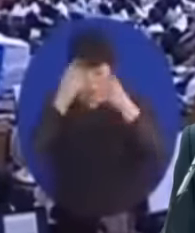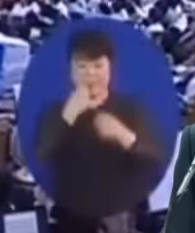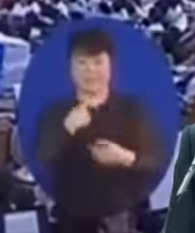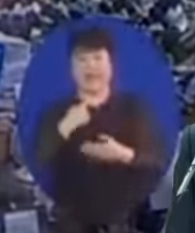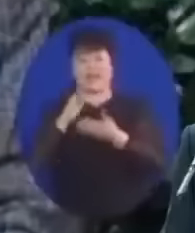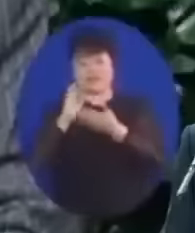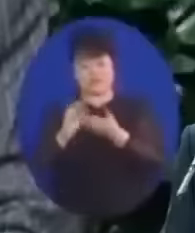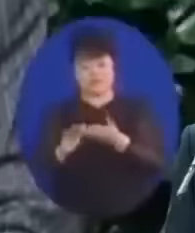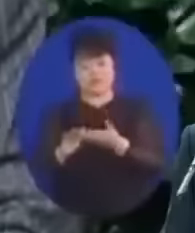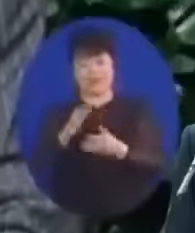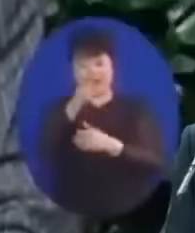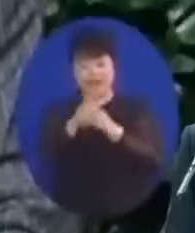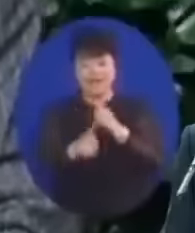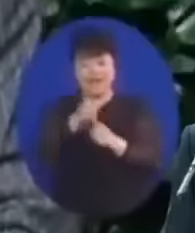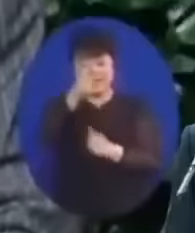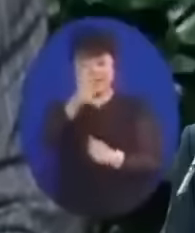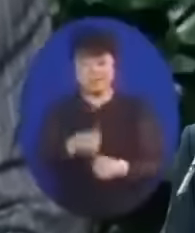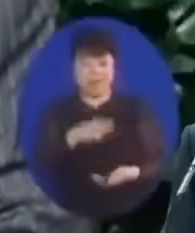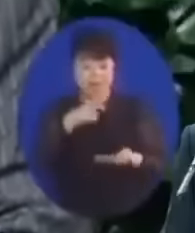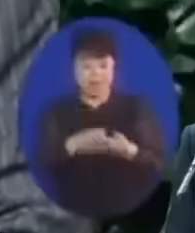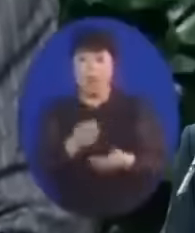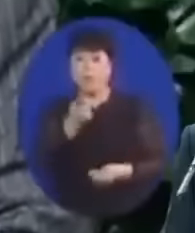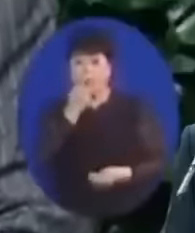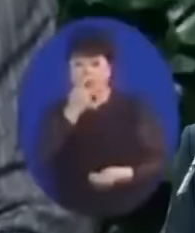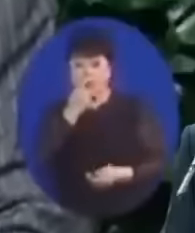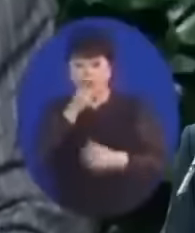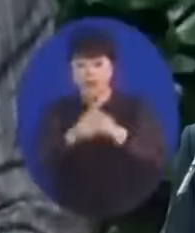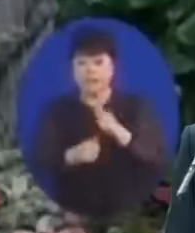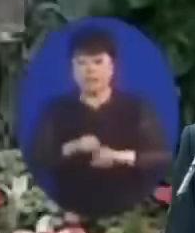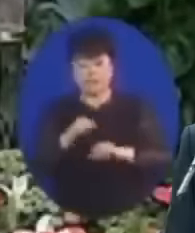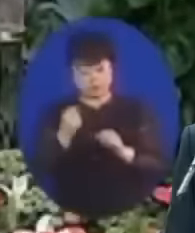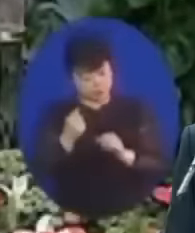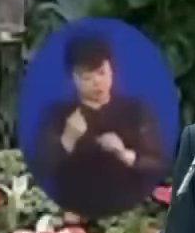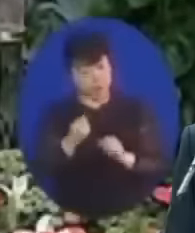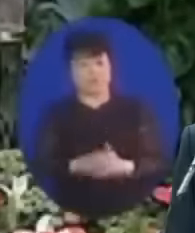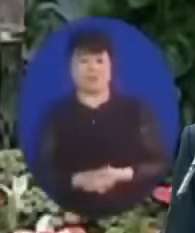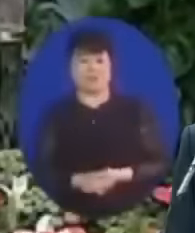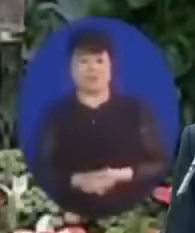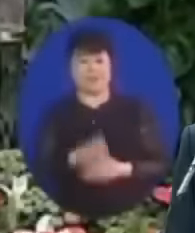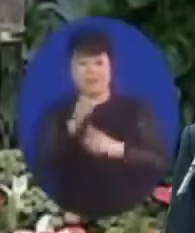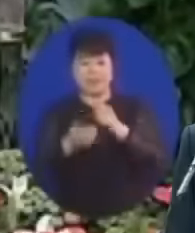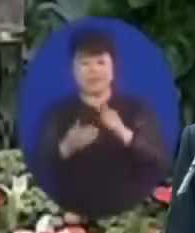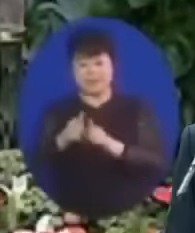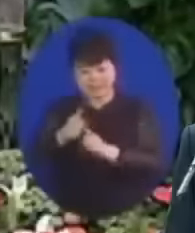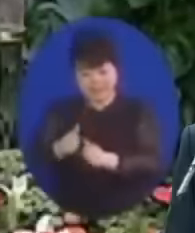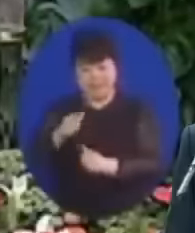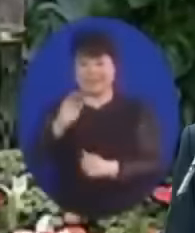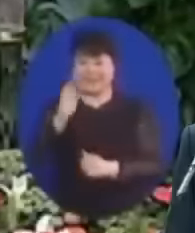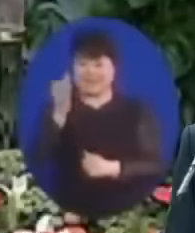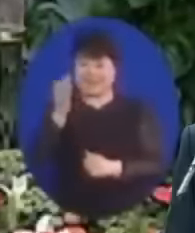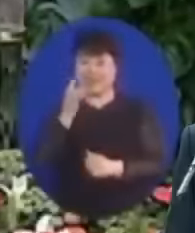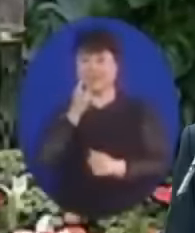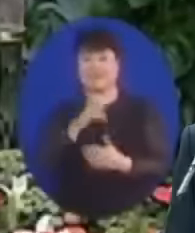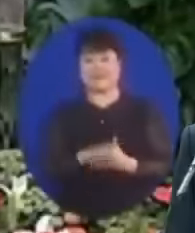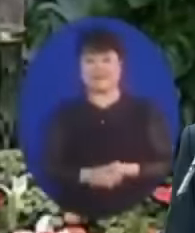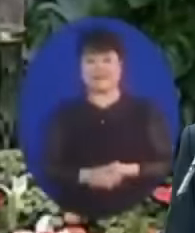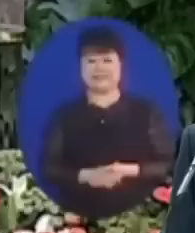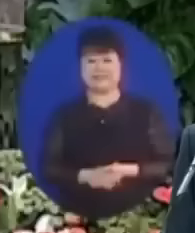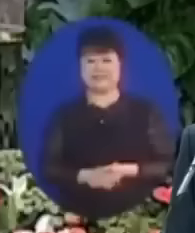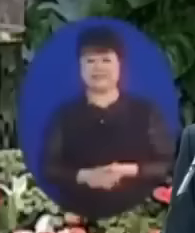난 다음에야 하나님의 법을 배우고 하나님께 순종하고 하나님을 따라가게 되었다는